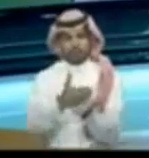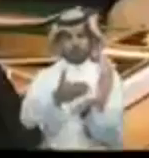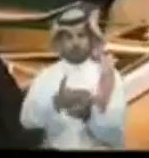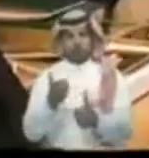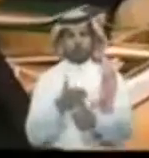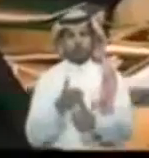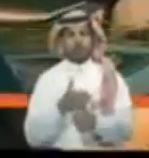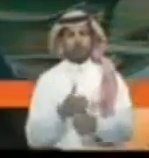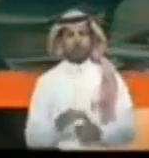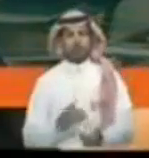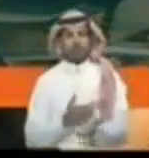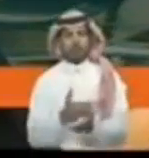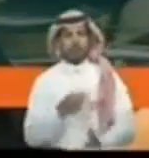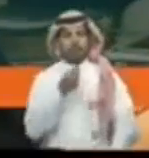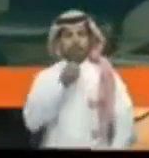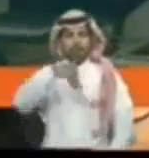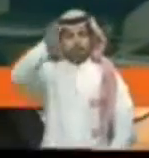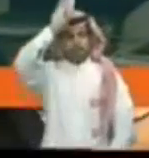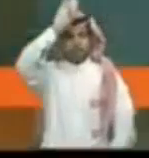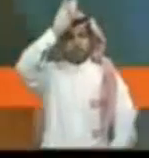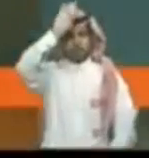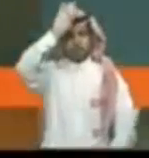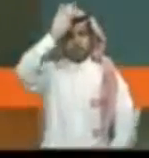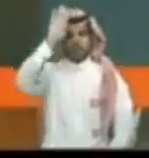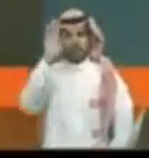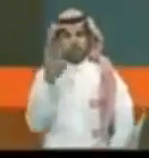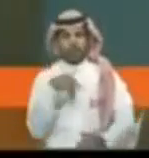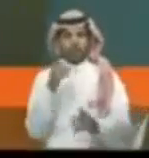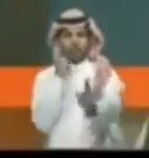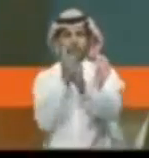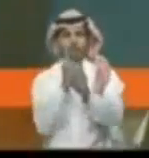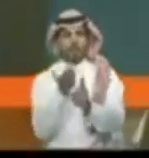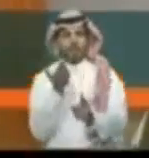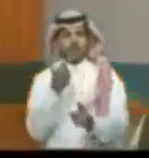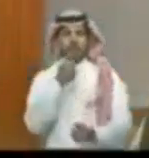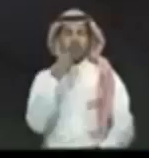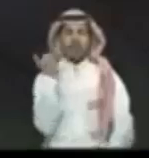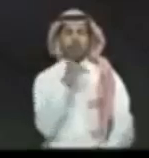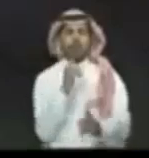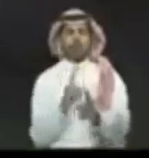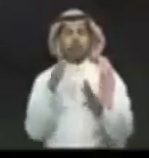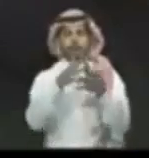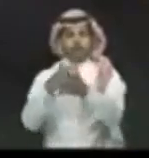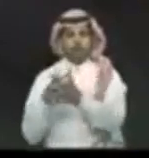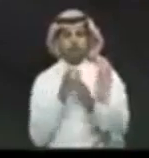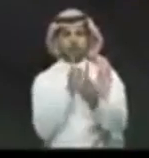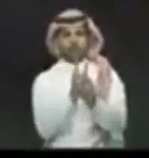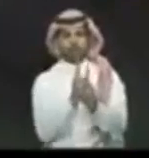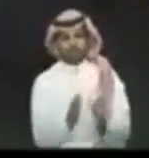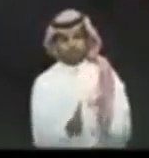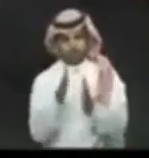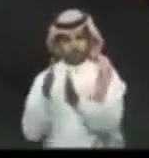بالعناوين: خادم الحرمين الشريفين يستقبل قائد القيادة المركزية الأمريكية.